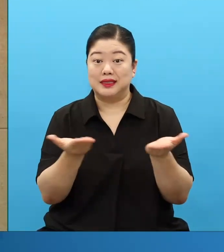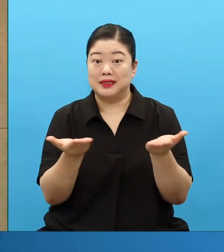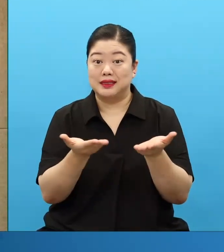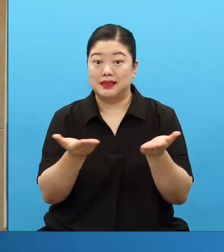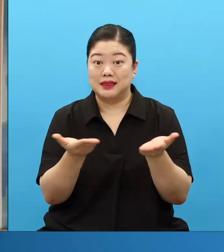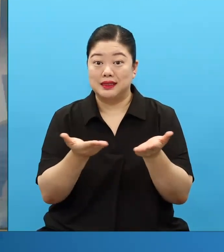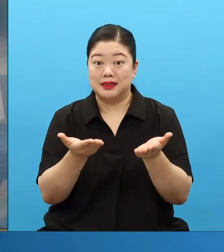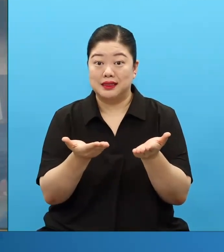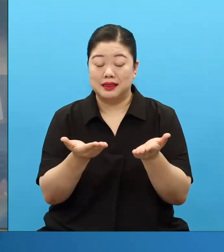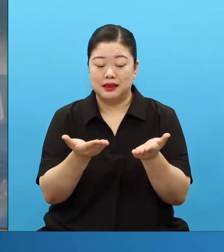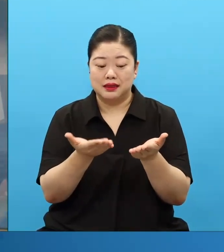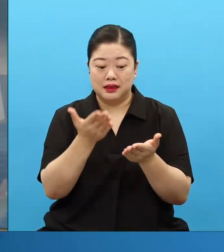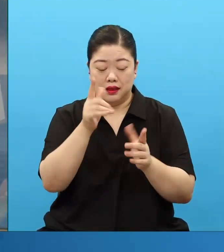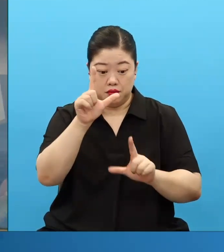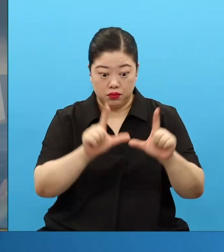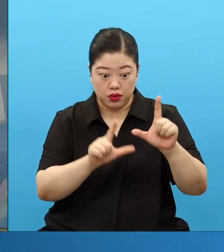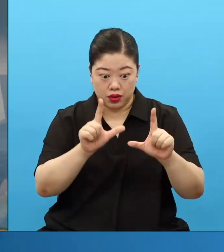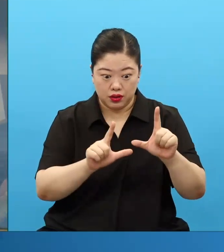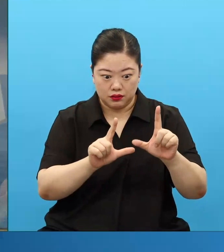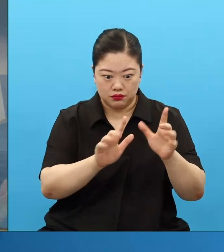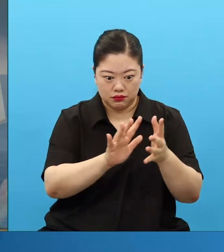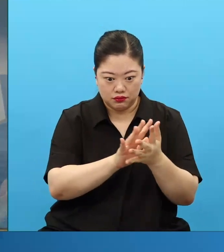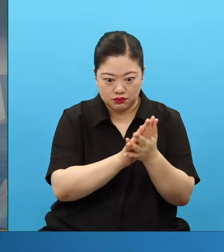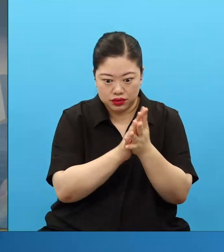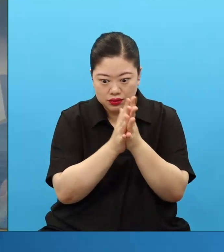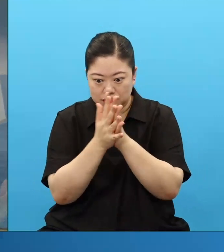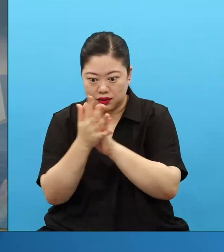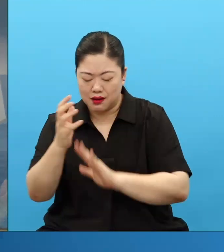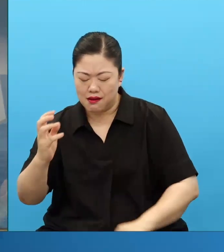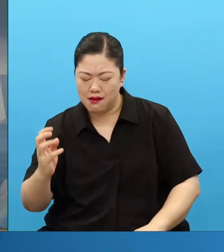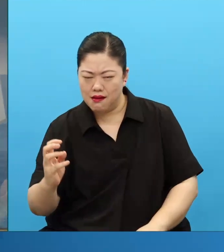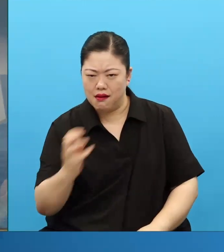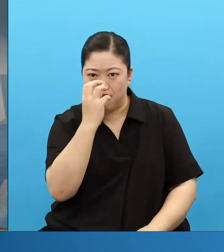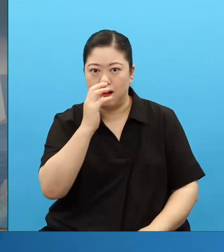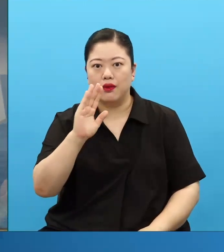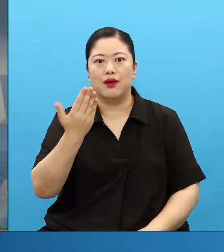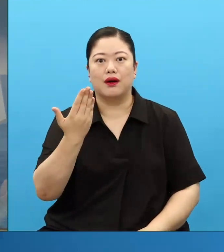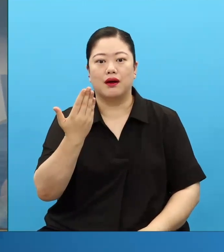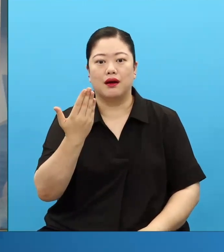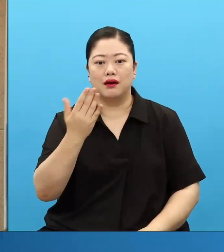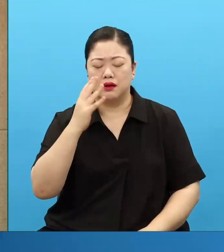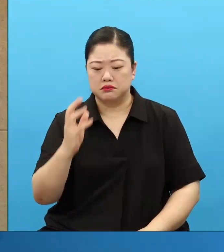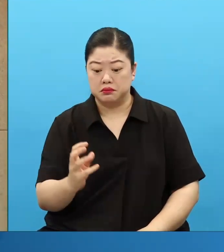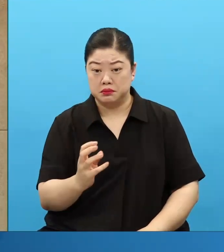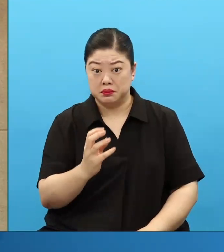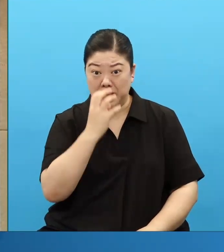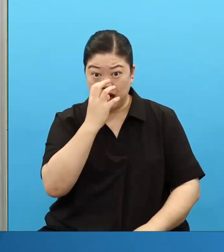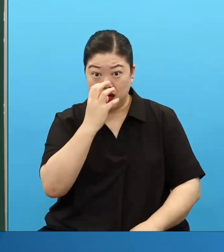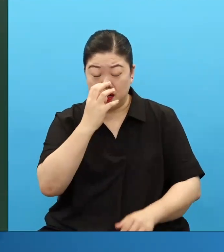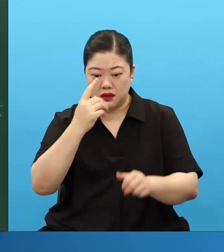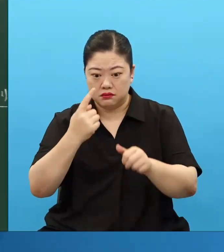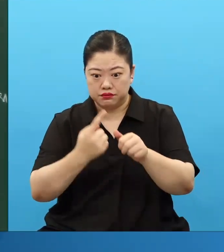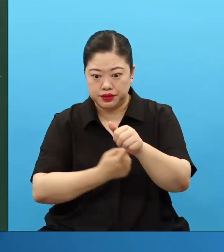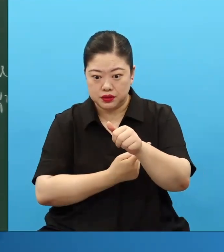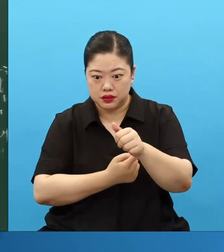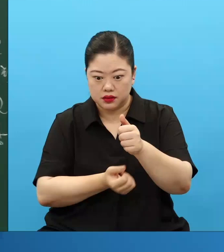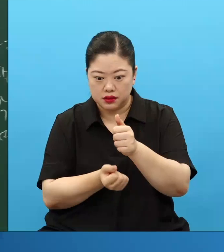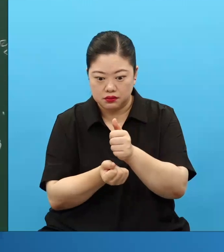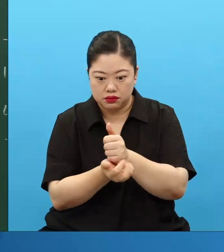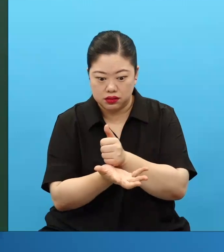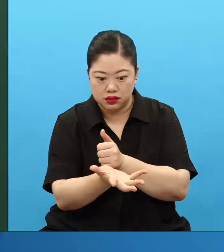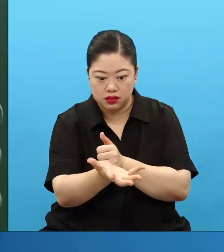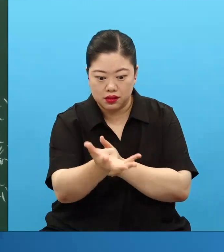지금 바누아투뿐만 아니고 그 오세안에 전체 우리 집회하고 왔잖아요. 그것이